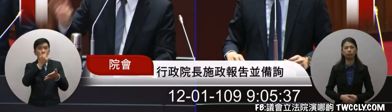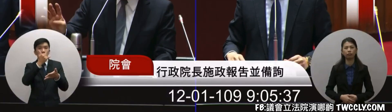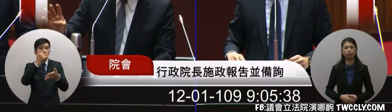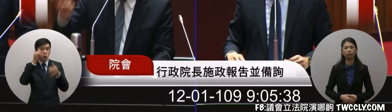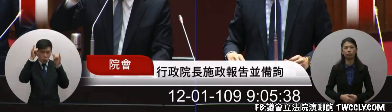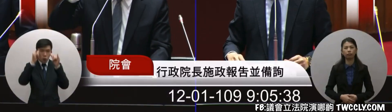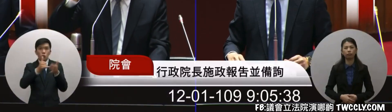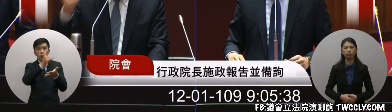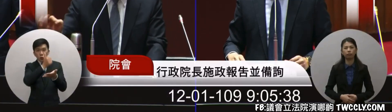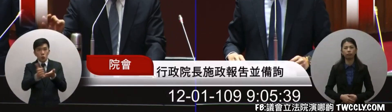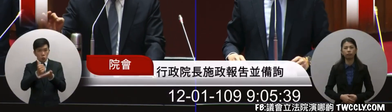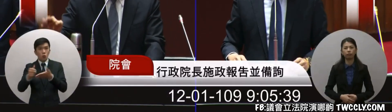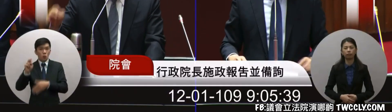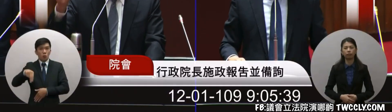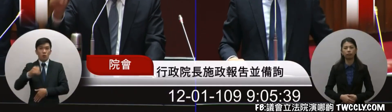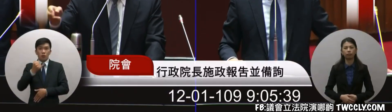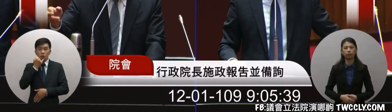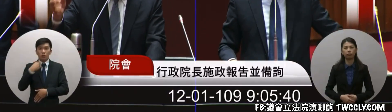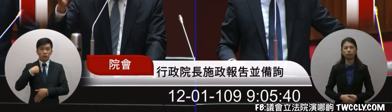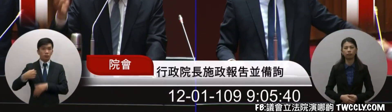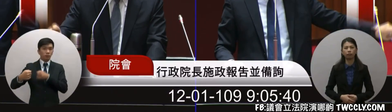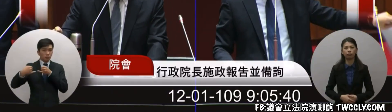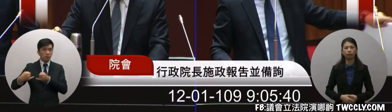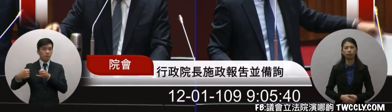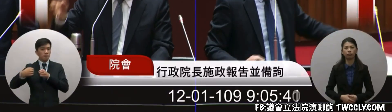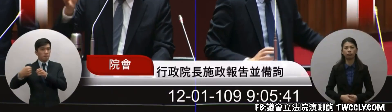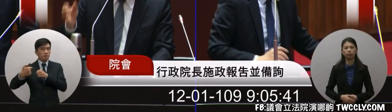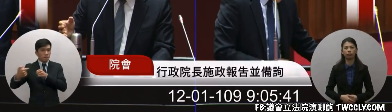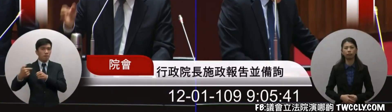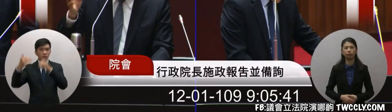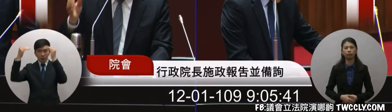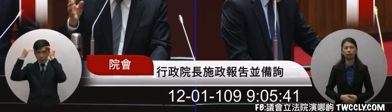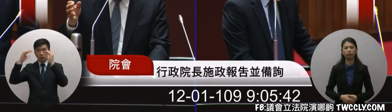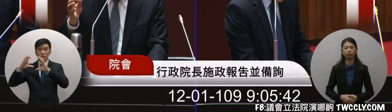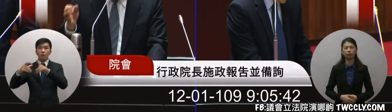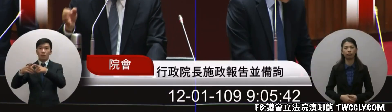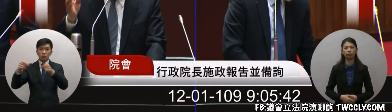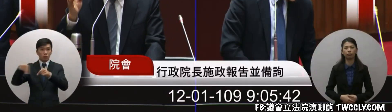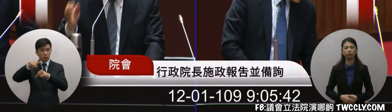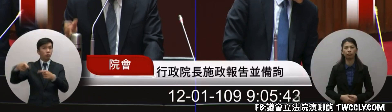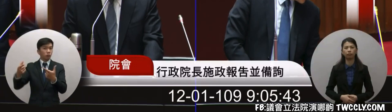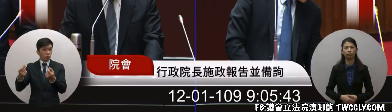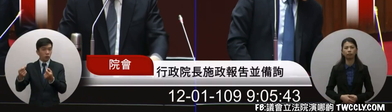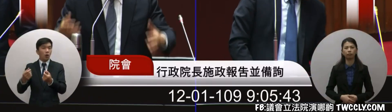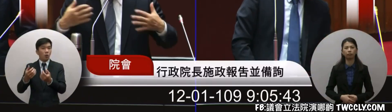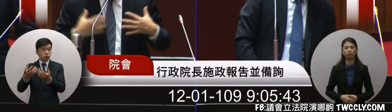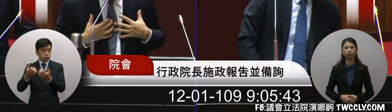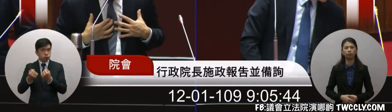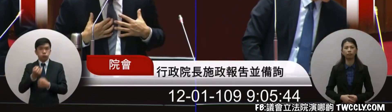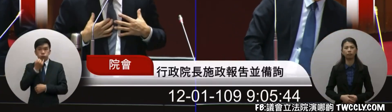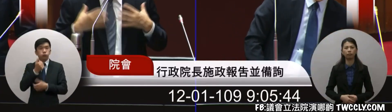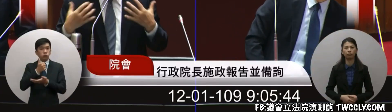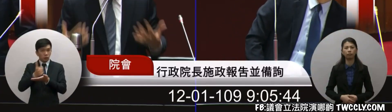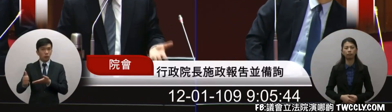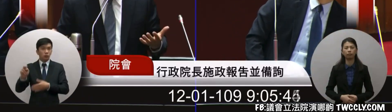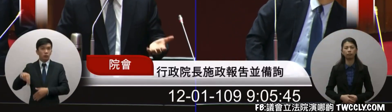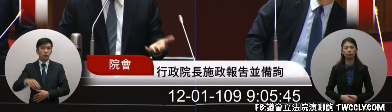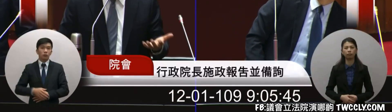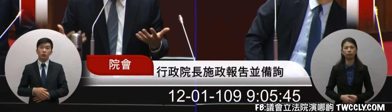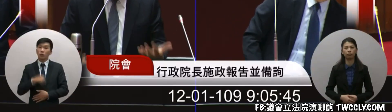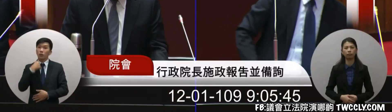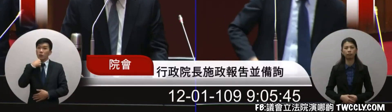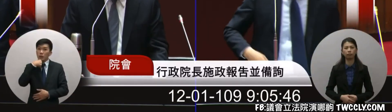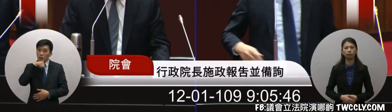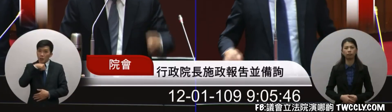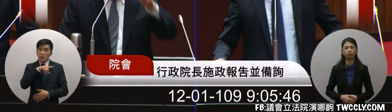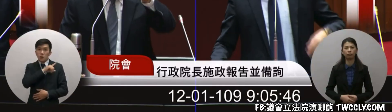手韩国、日本也都接受含莱克多巴胺的猪肉，台湾不能置外